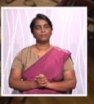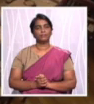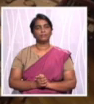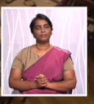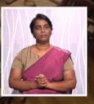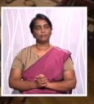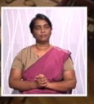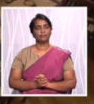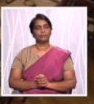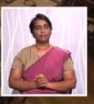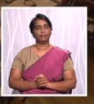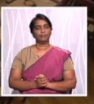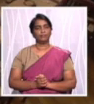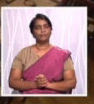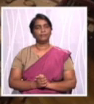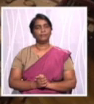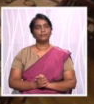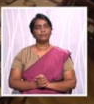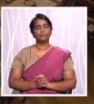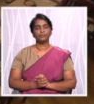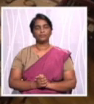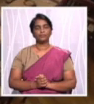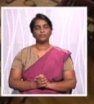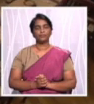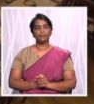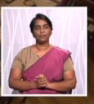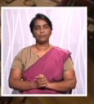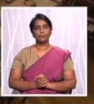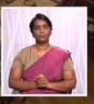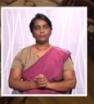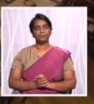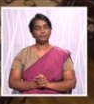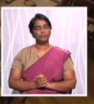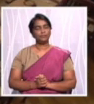சட்டத்தரணி கௌரவ ஹர்ஷ்ண டானேக்கார் அவர்கள் நீதி